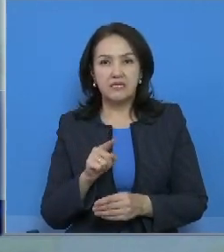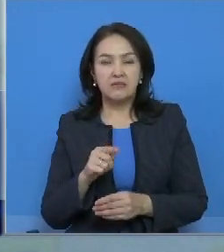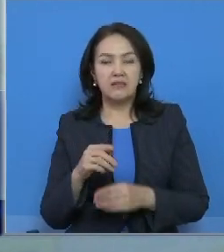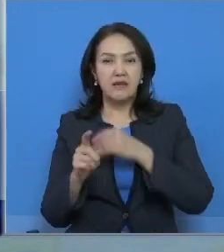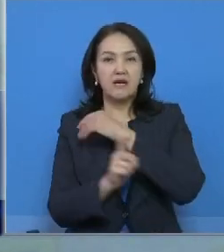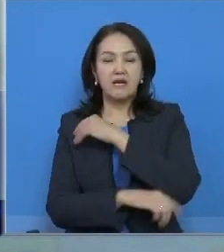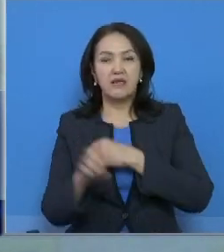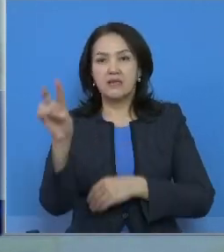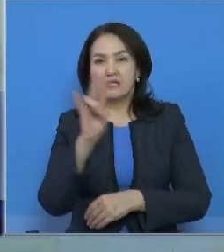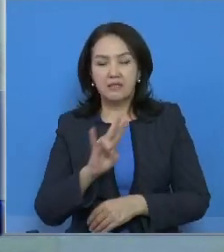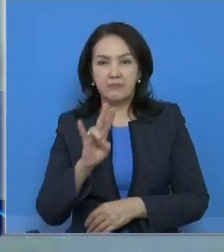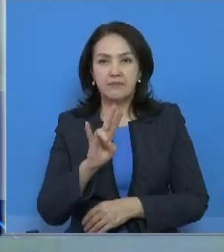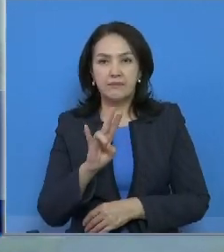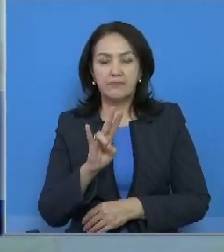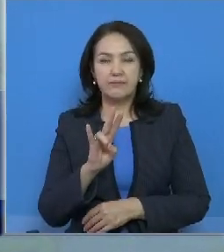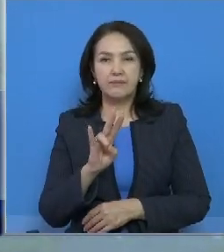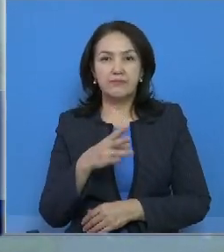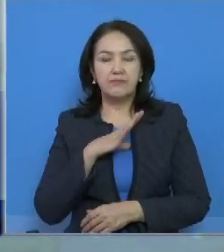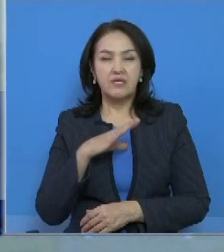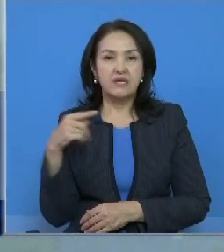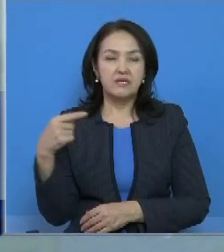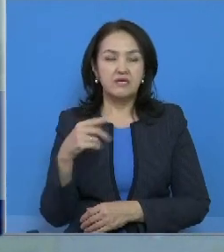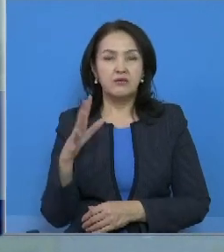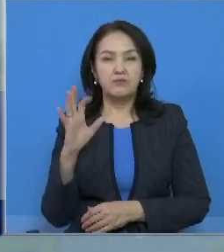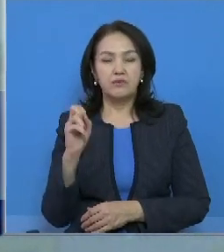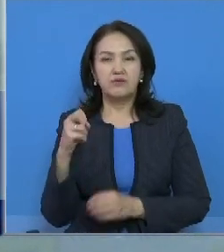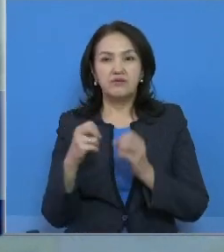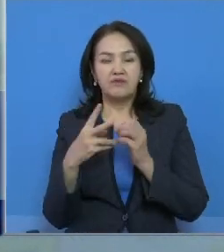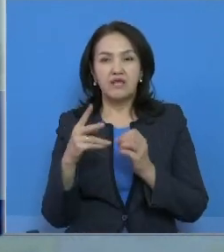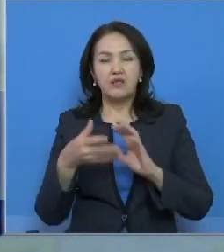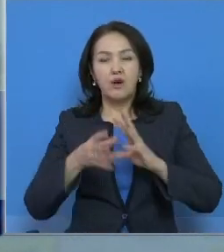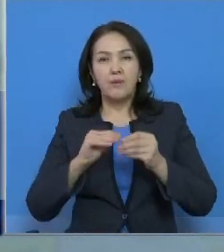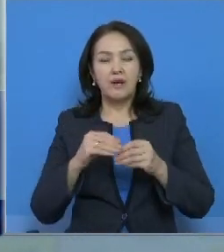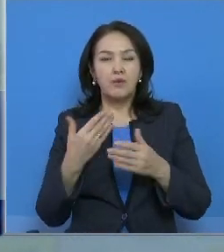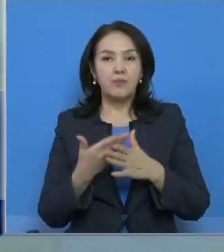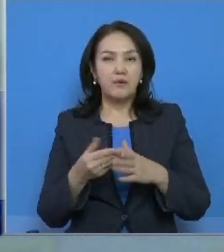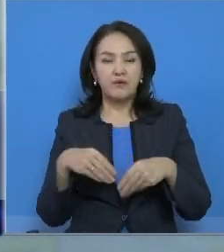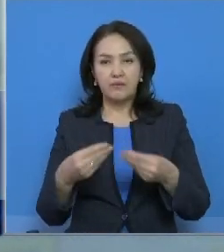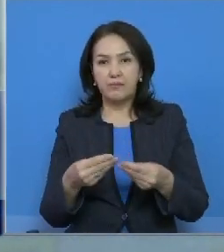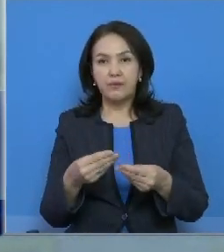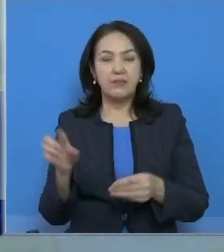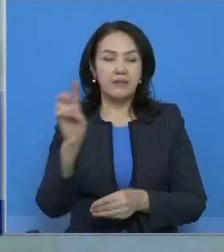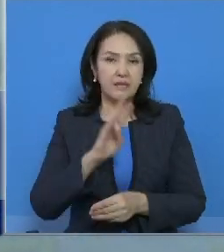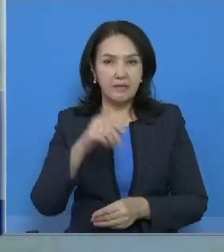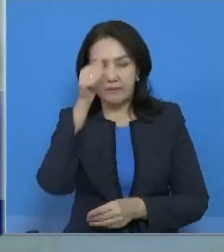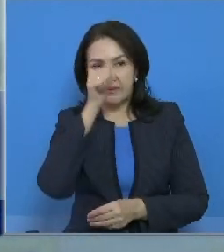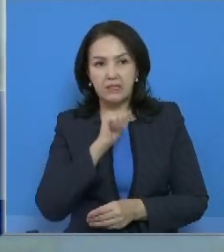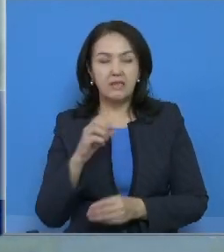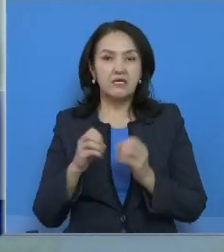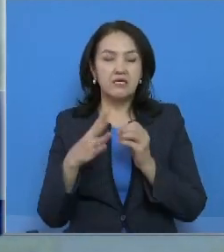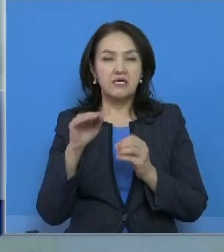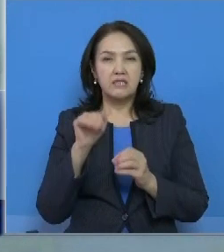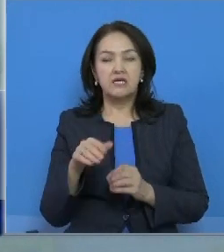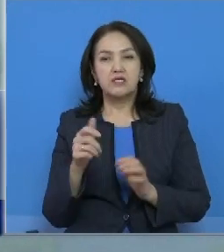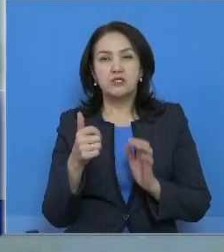ноября составил 1512 общевыделенный объем на ноябрь месяц составил